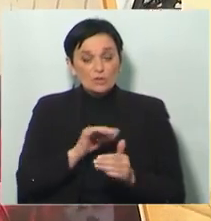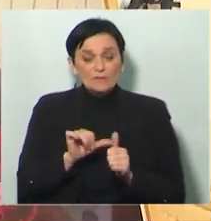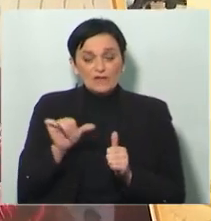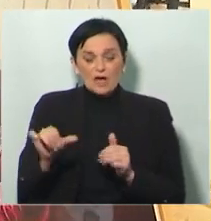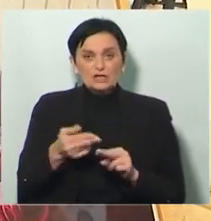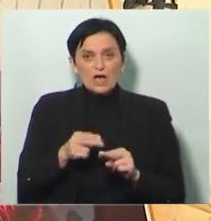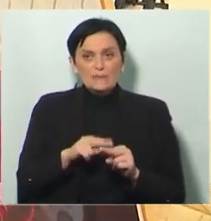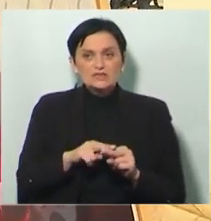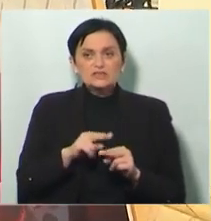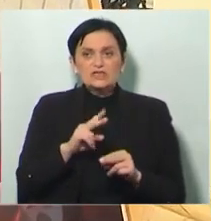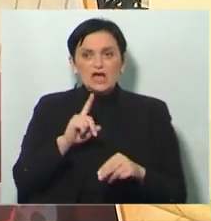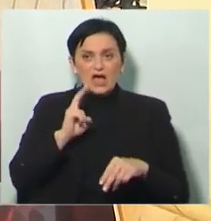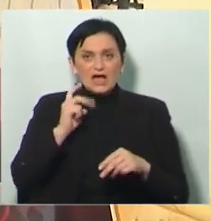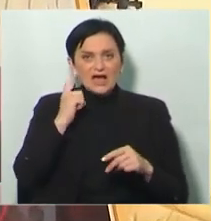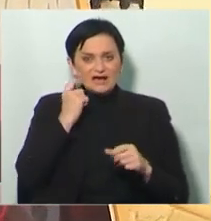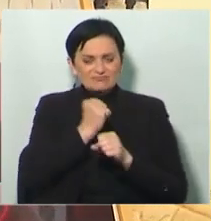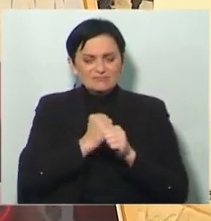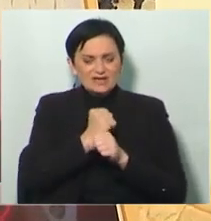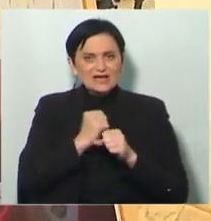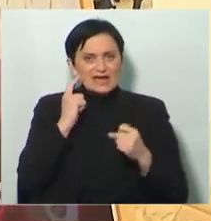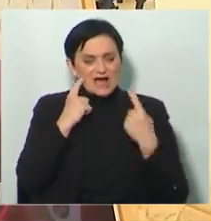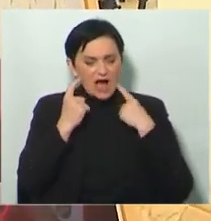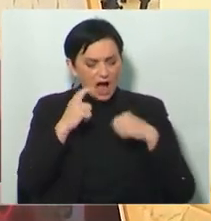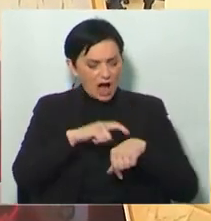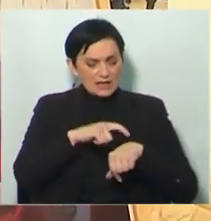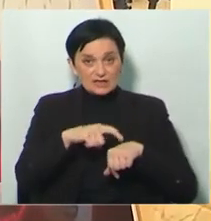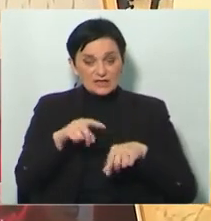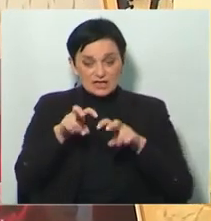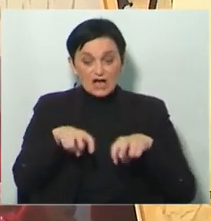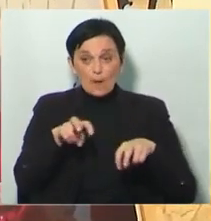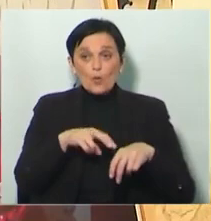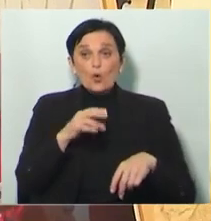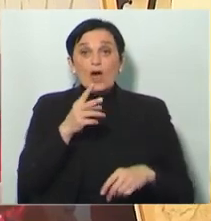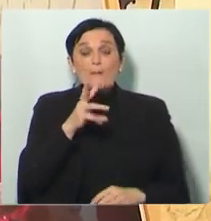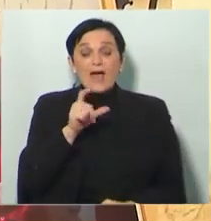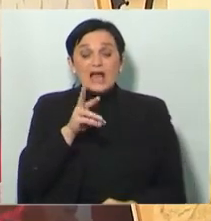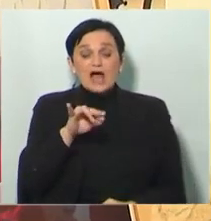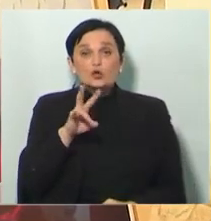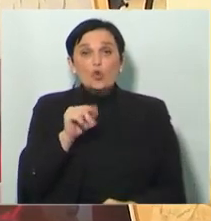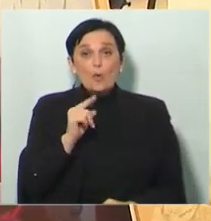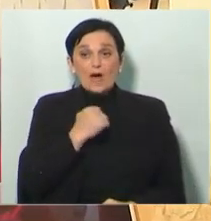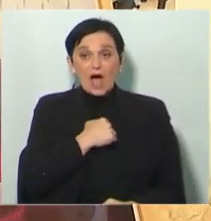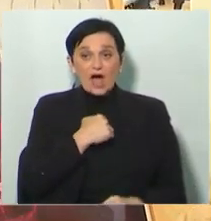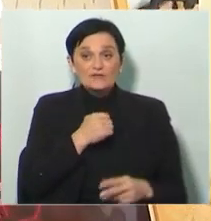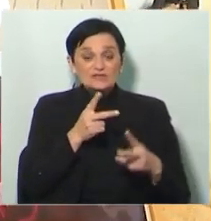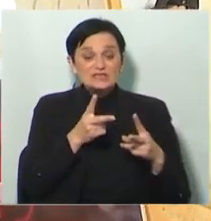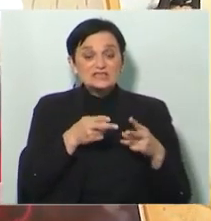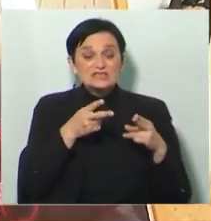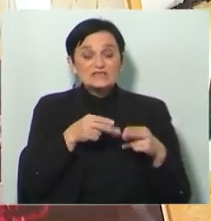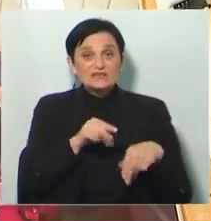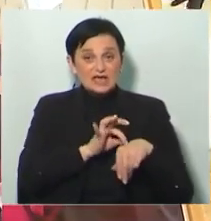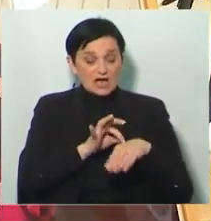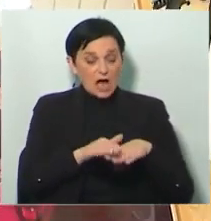იმისა, მოდიან ხოლმე ხალების გასასინჯად. უნდა მოგახსენოთ, რომ მელანომა, რომელიც არის კანის კიბოს, ანუ კანის ამთვისებიან სიმსივნეებს შორის